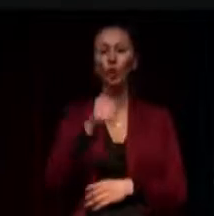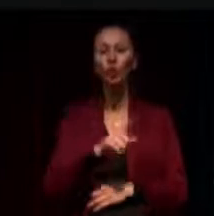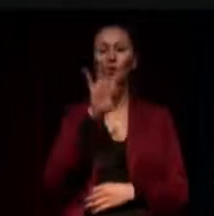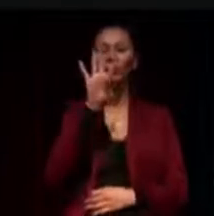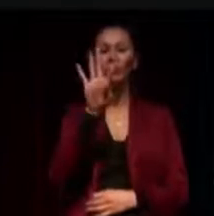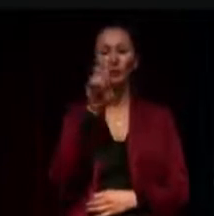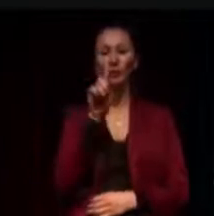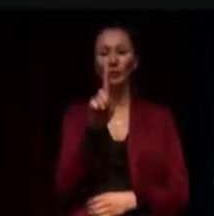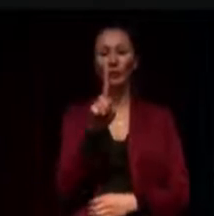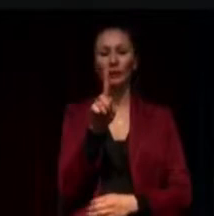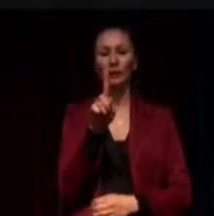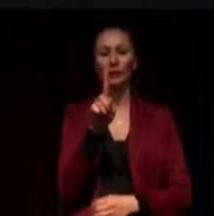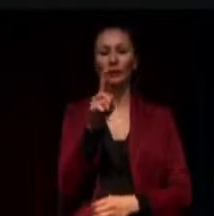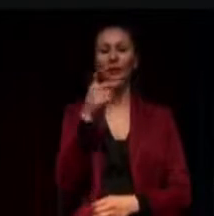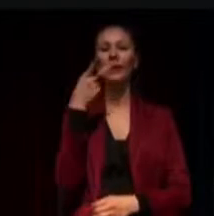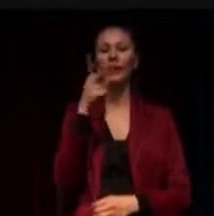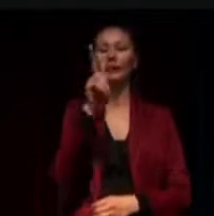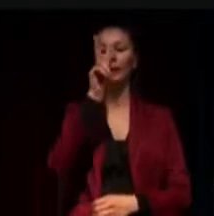%41